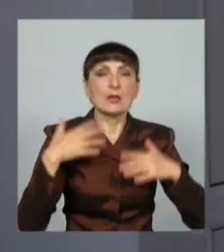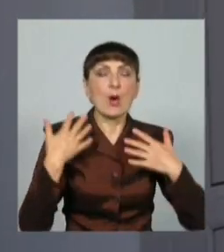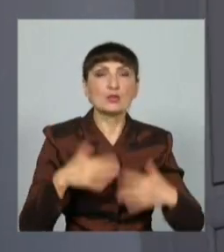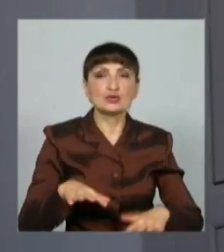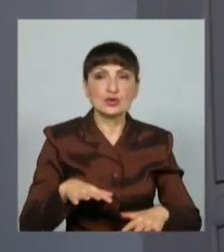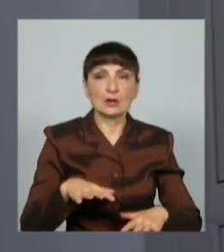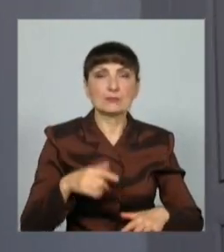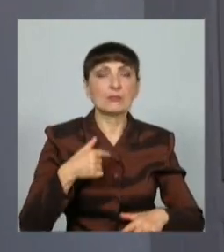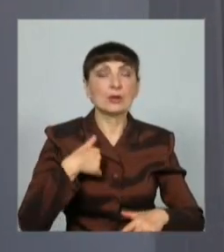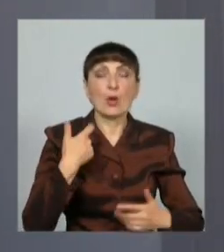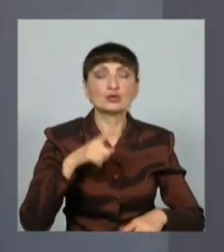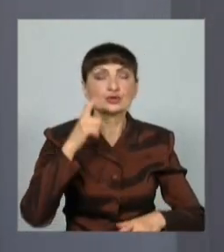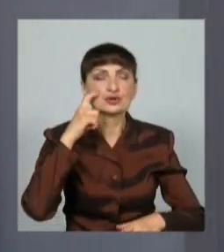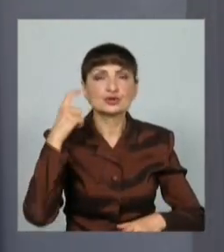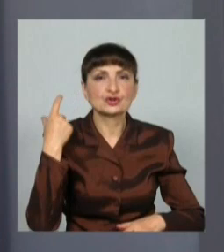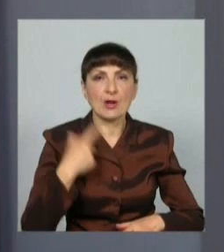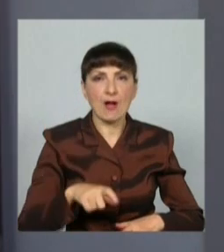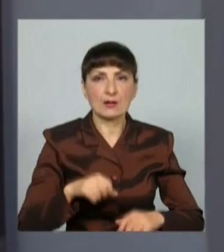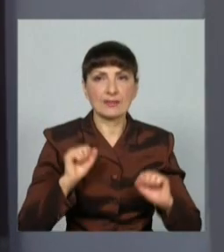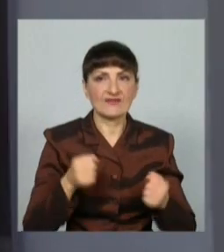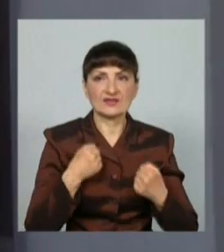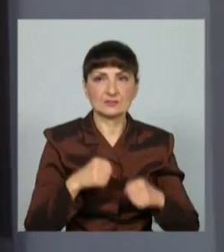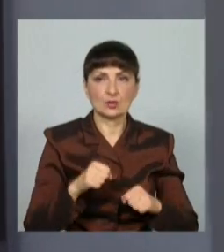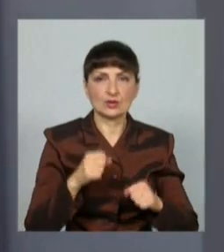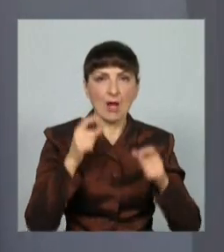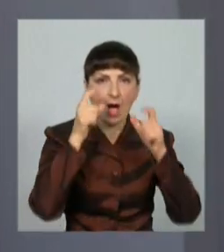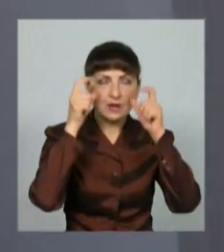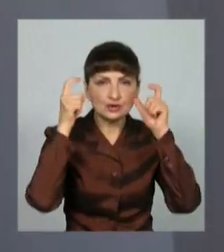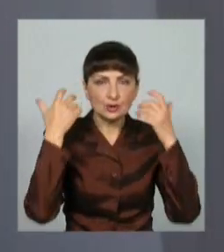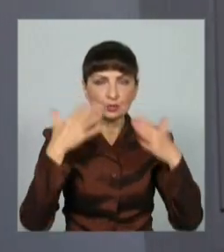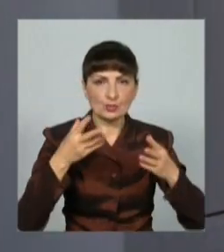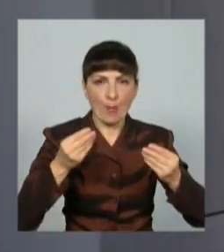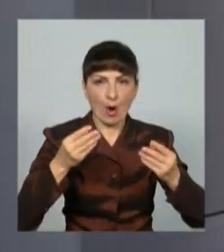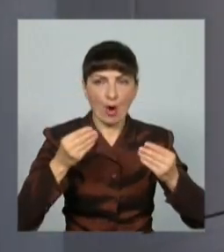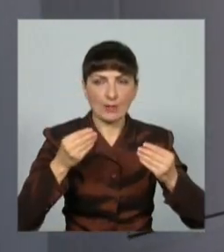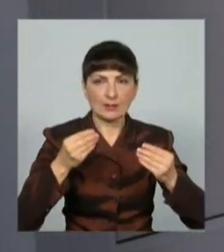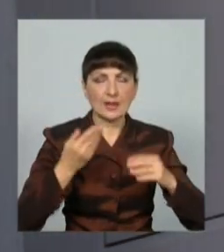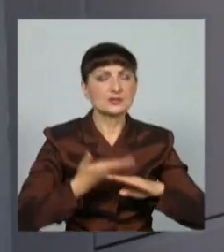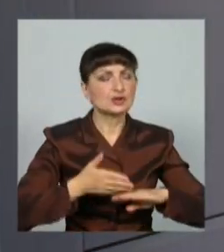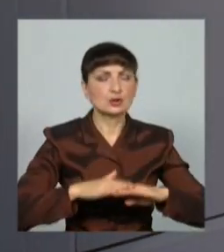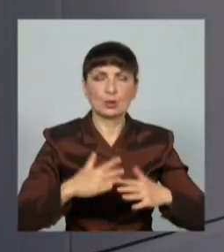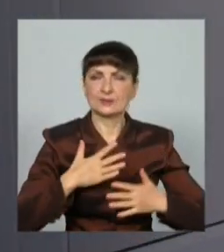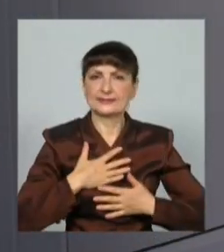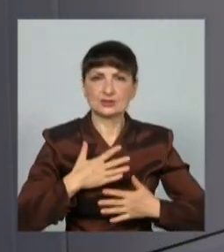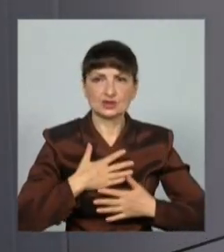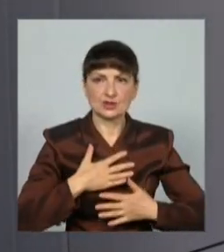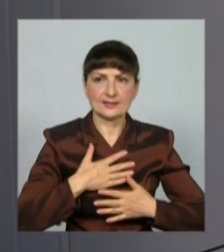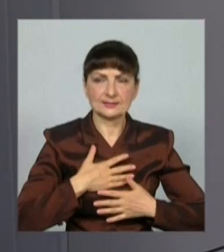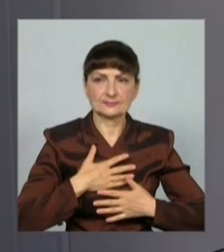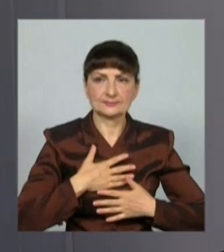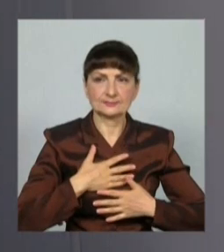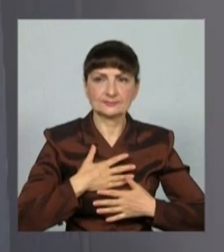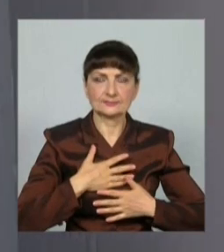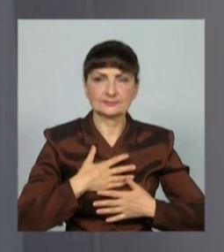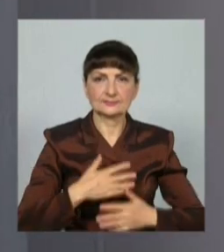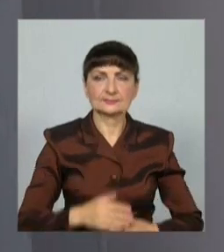костюм, но мне уже ужасно жарко, как видите, очки запотели. И очень тяжело дышать. А я напомню, врачи носят этот